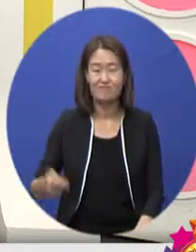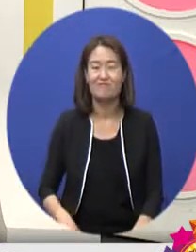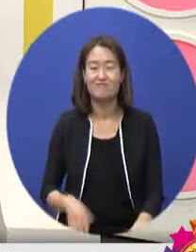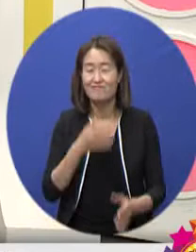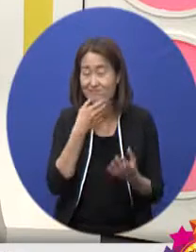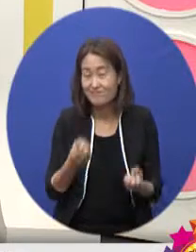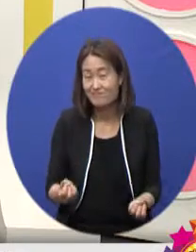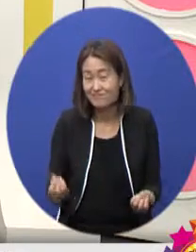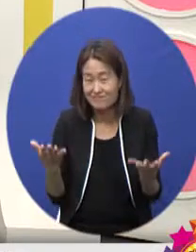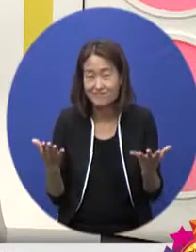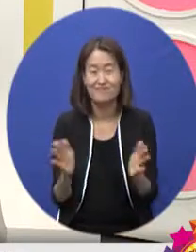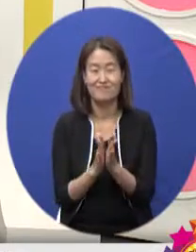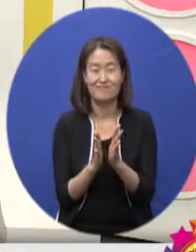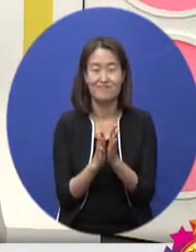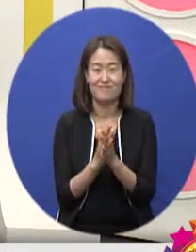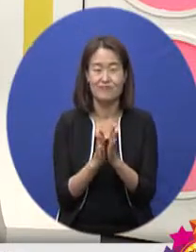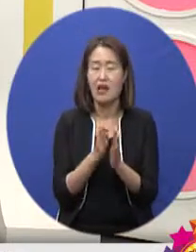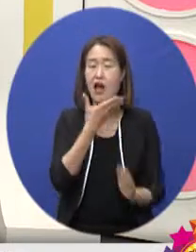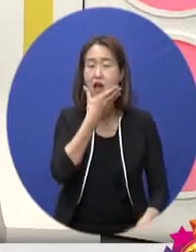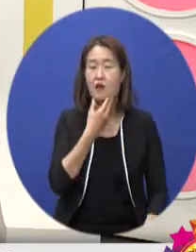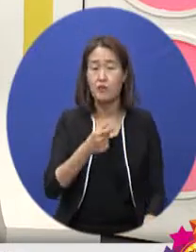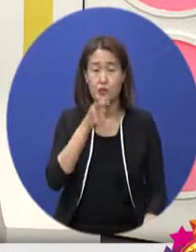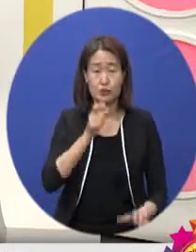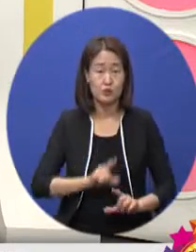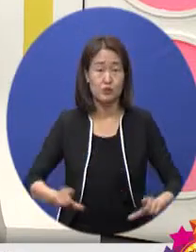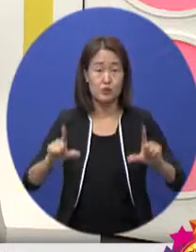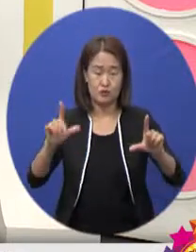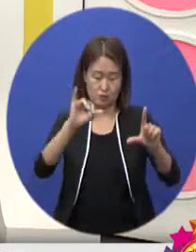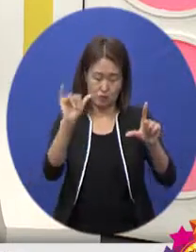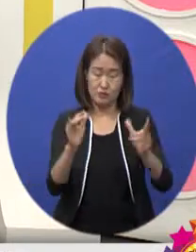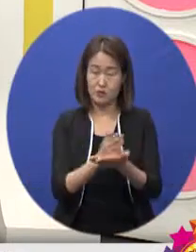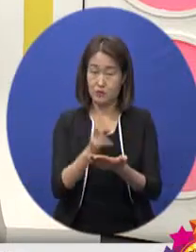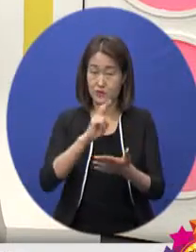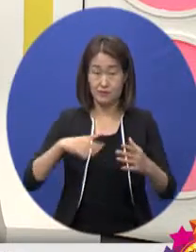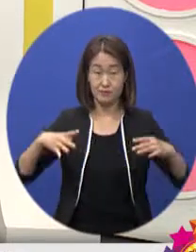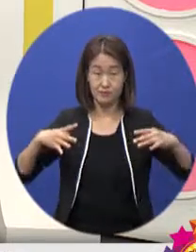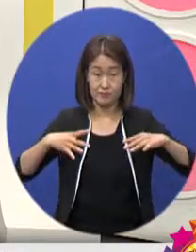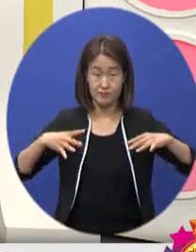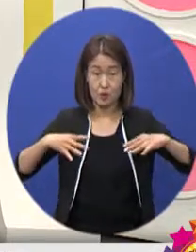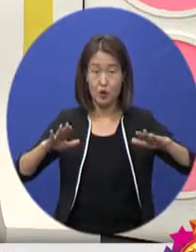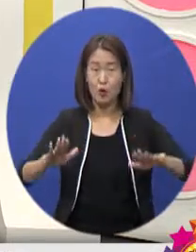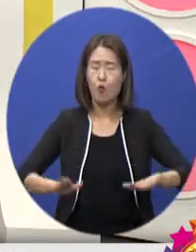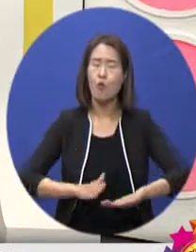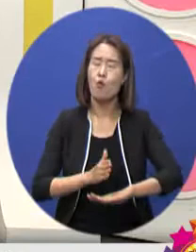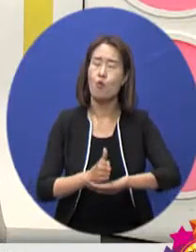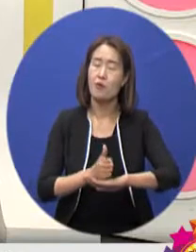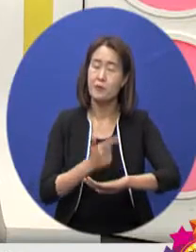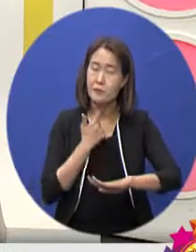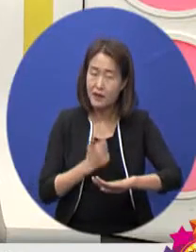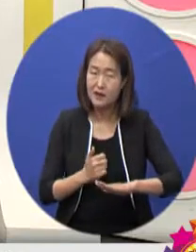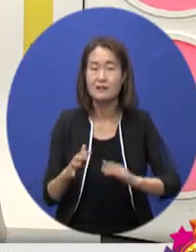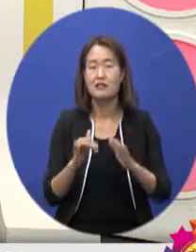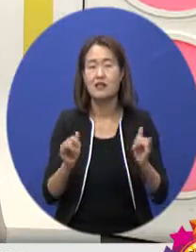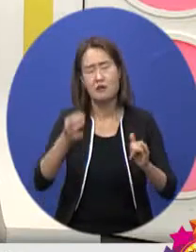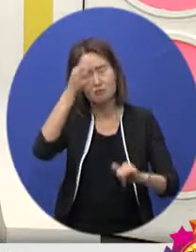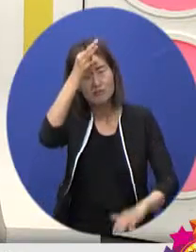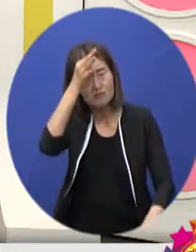010-9651님 축하드립니다. 축하드립니다. 행복한 수요일 전국 나눔 노래자랑 오늘도 고마웠던